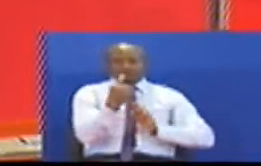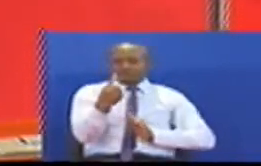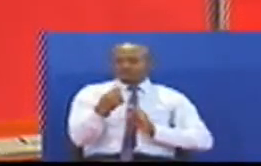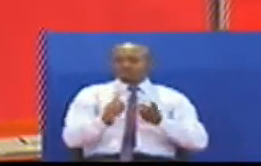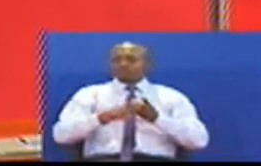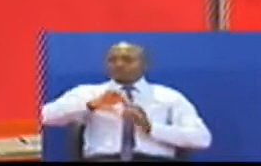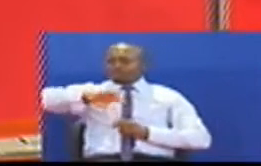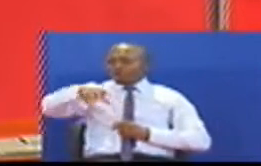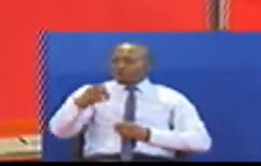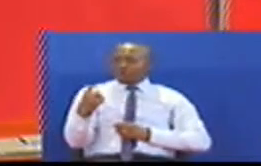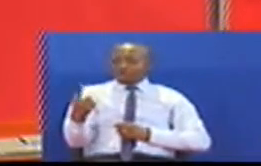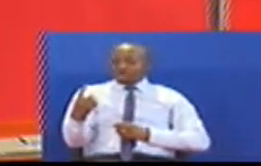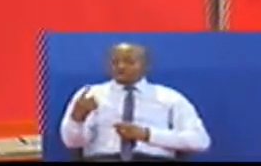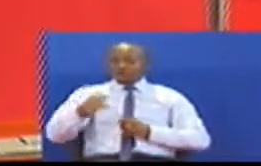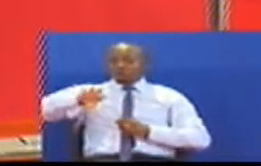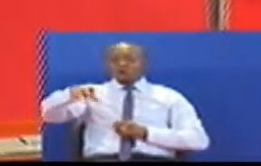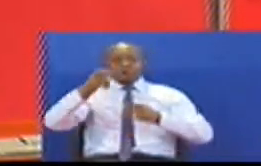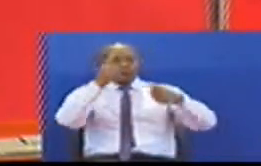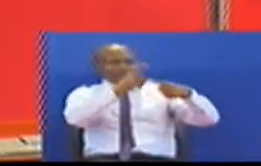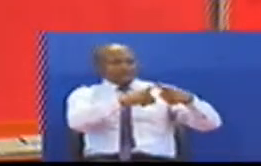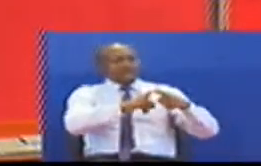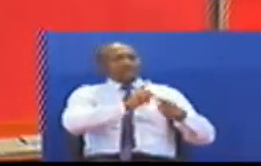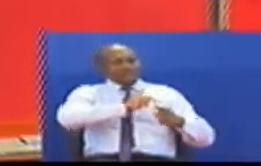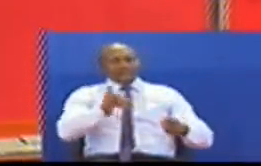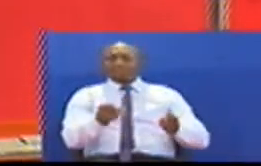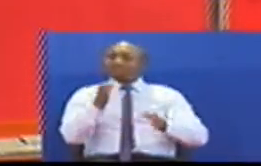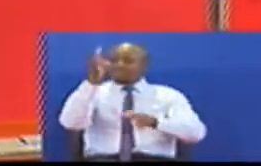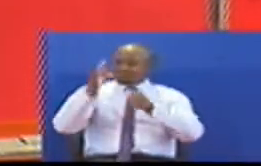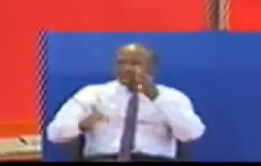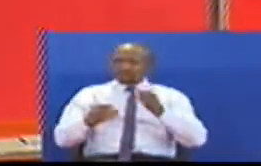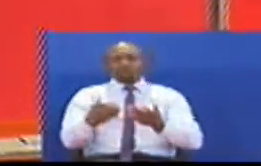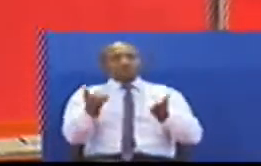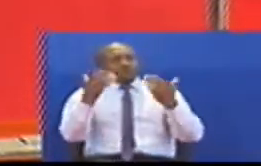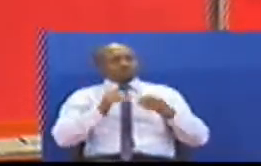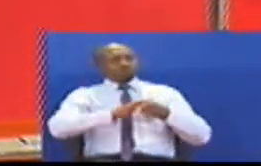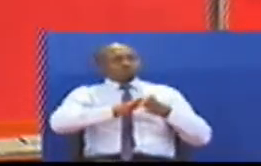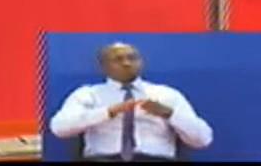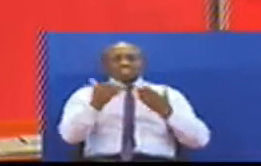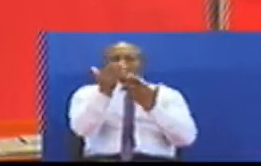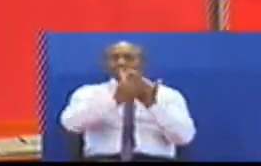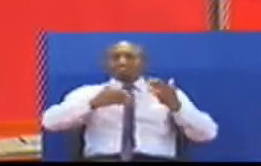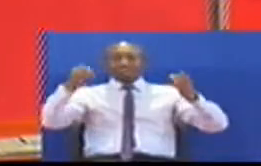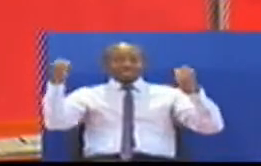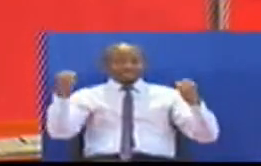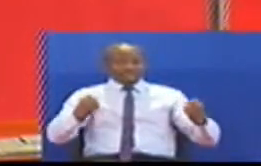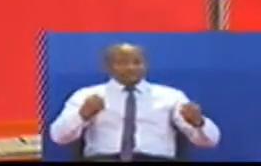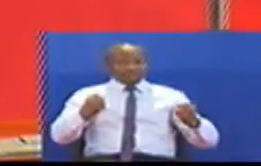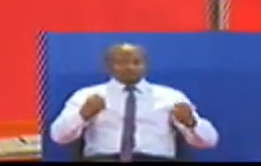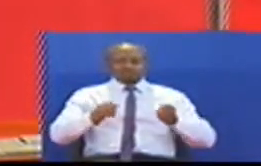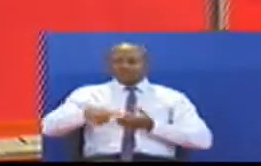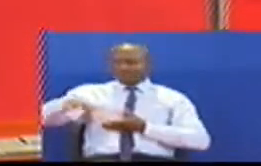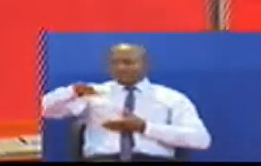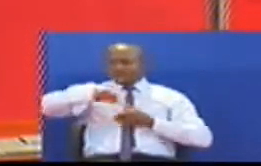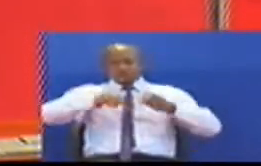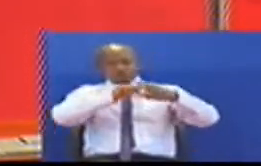mkoa mmoja tu wa Mara, na kama litaonekana linafaa tunaweza tukalifanya kwa nchi nzima. Ninapozungumzia haya maeneo